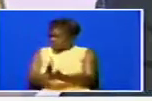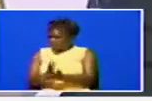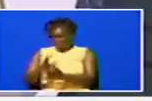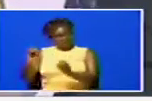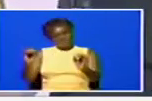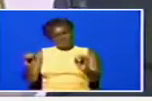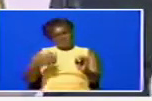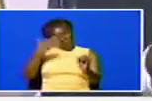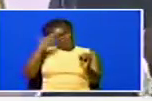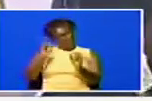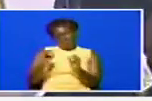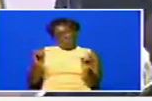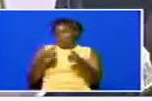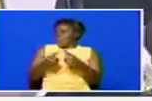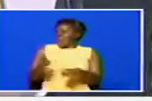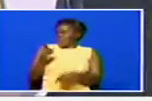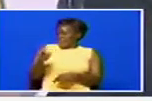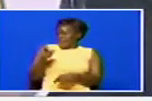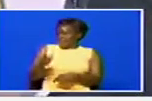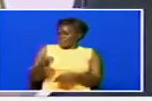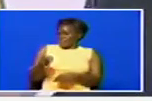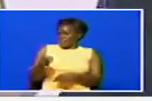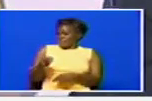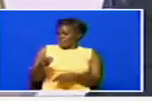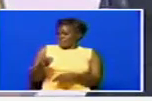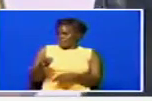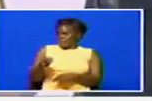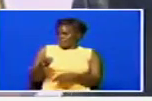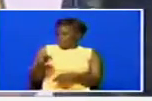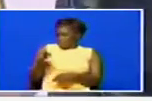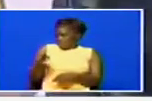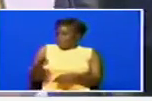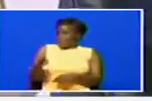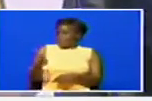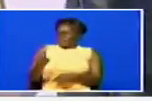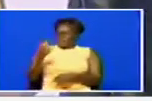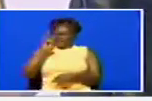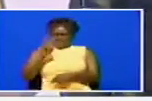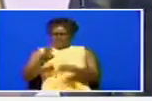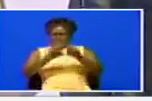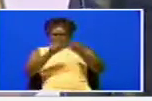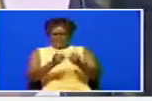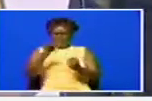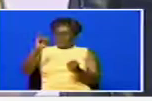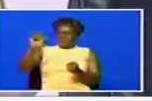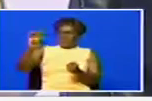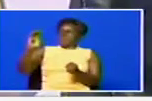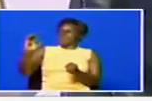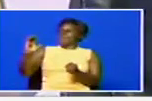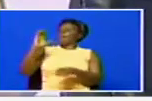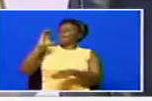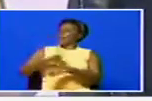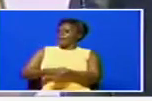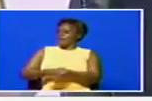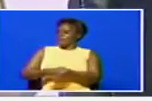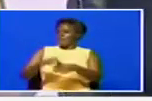ama ni ya uongo, lakini madai kama yale ambayo unaambiwa ya kwamba wameweza kuangalia kwa system ya IBC na wakapata ya